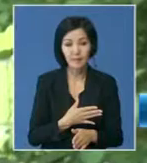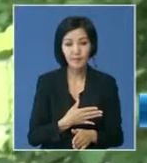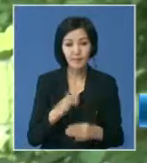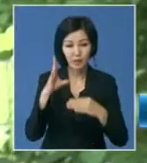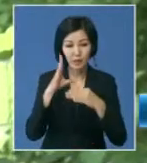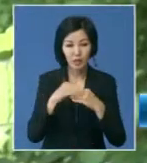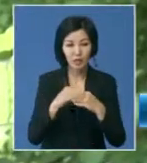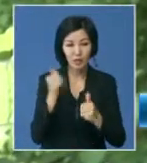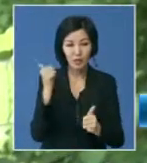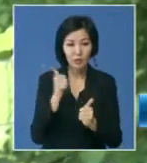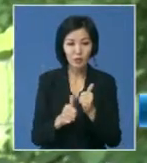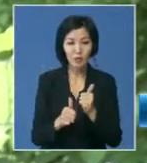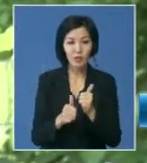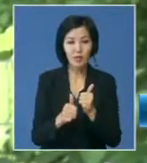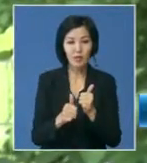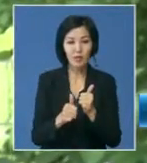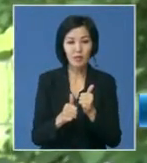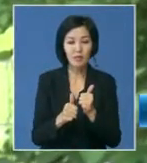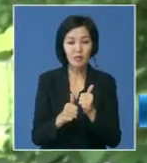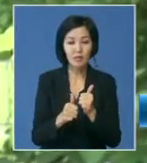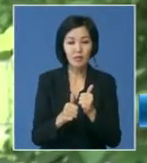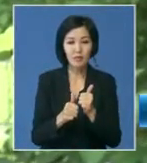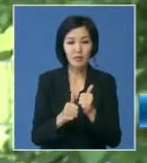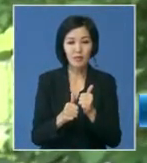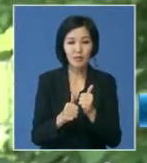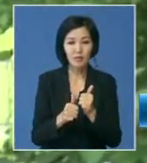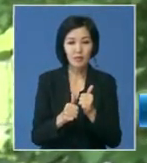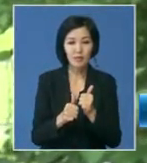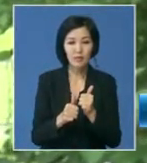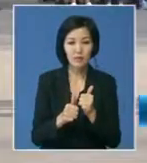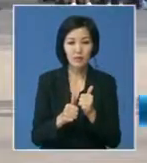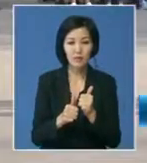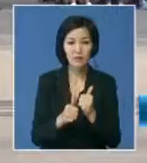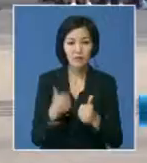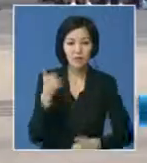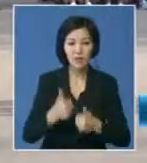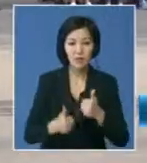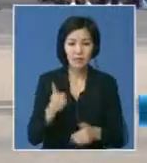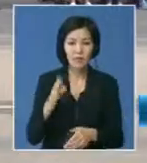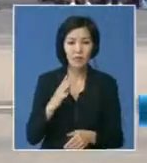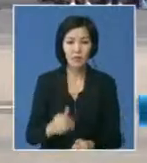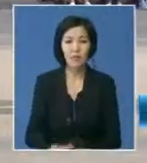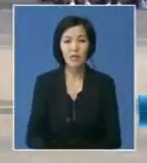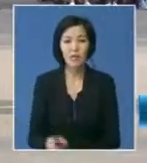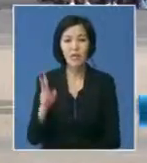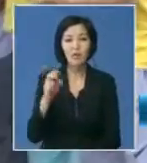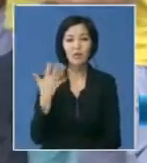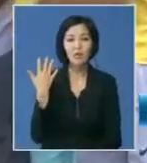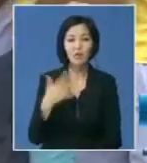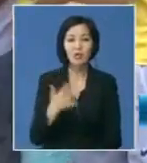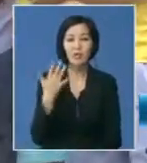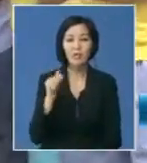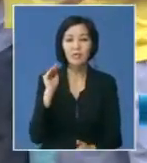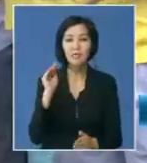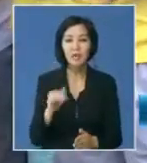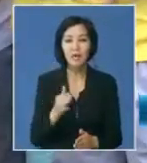Кешке жақын күнде дискотекалар болады және жарыстар болады. Биыл облыстағы 255 мыңға жуық оқушы